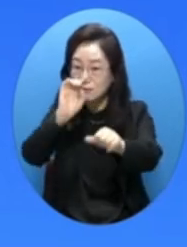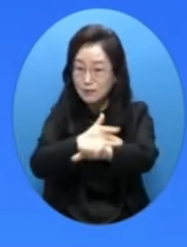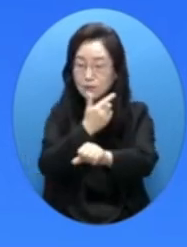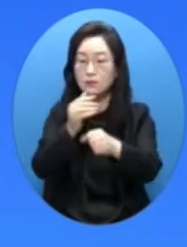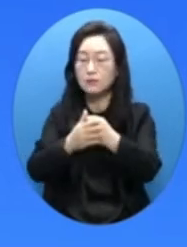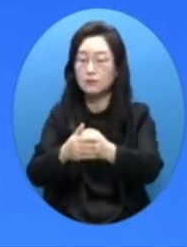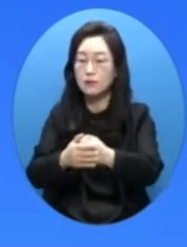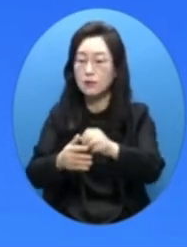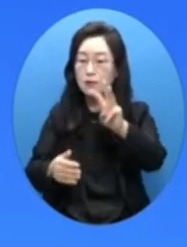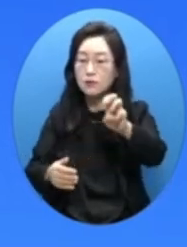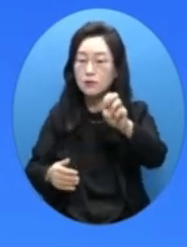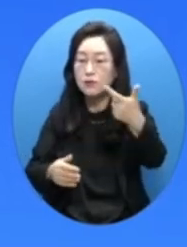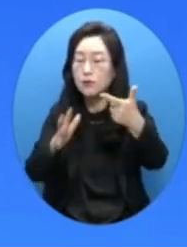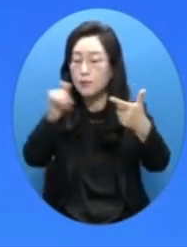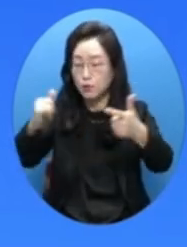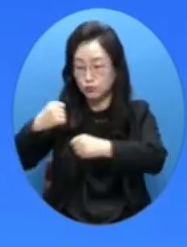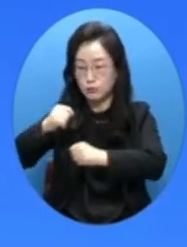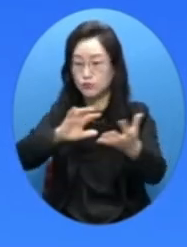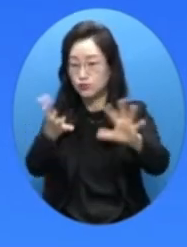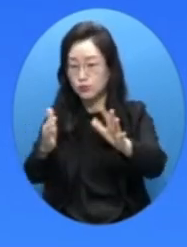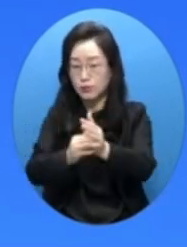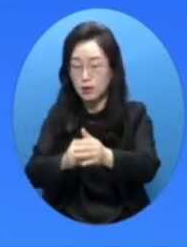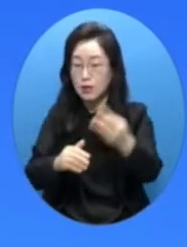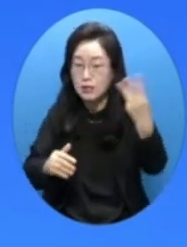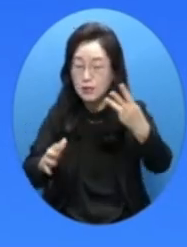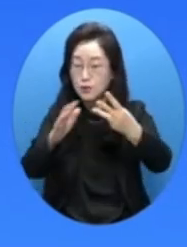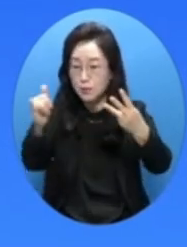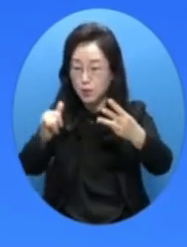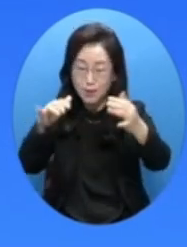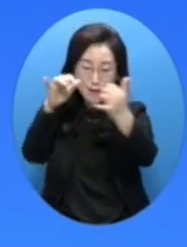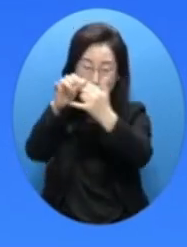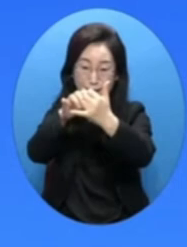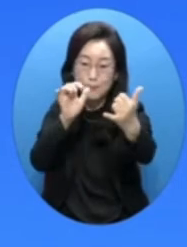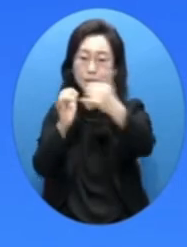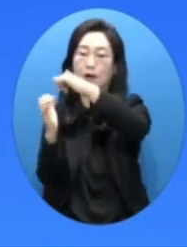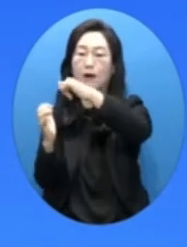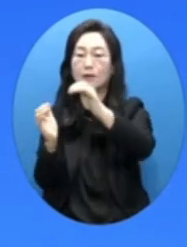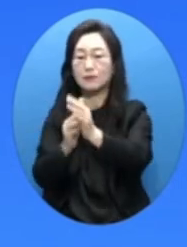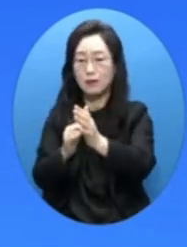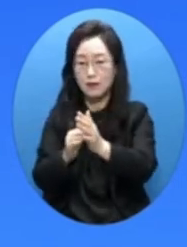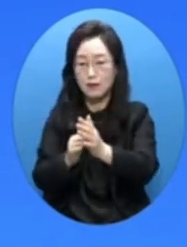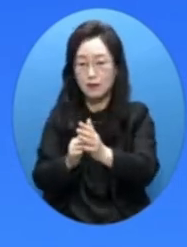36명이 죽고 3차 매나 된 군사가 참패해서 그들이